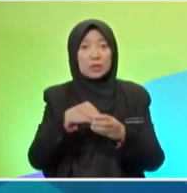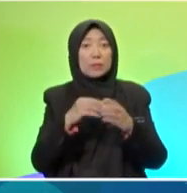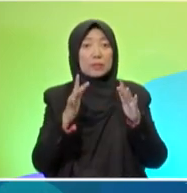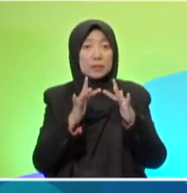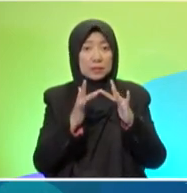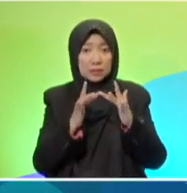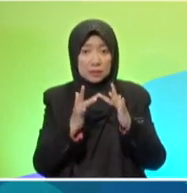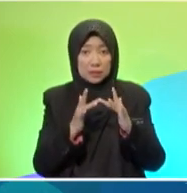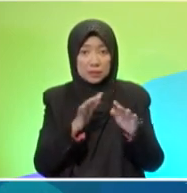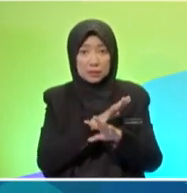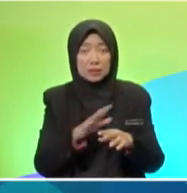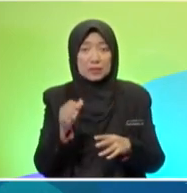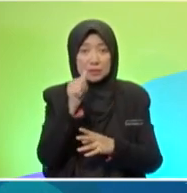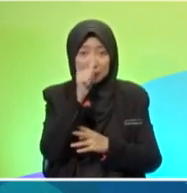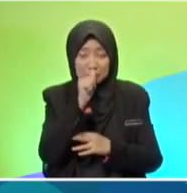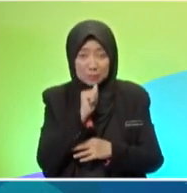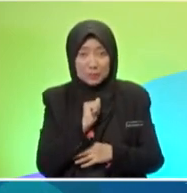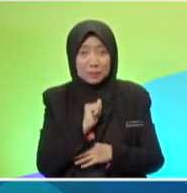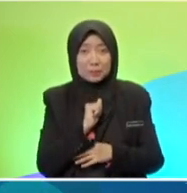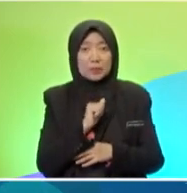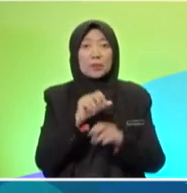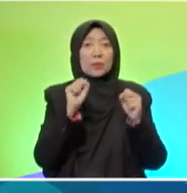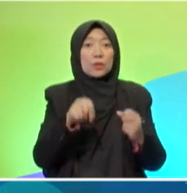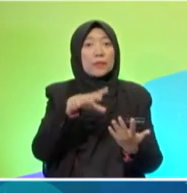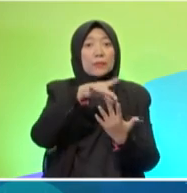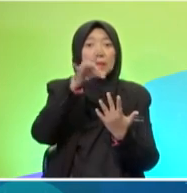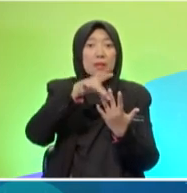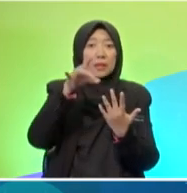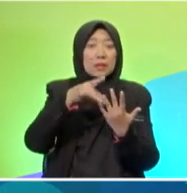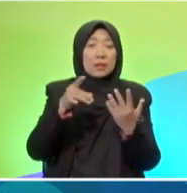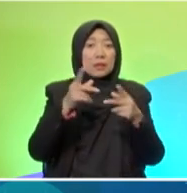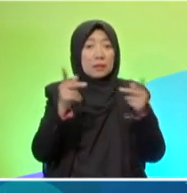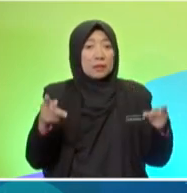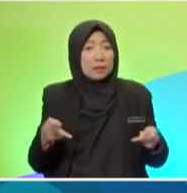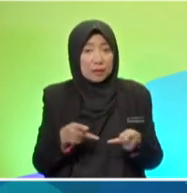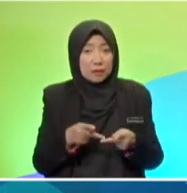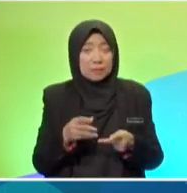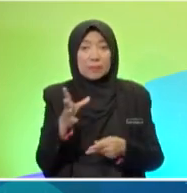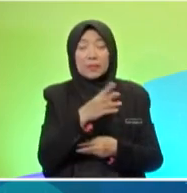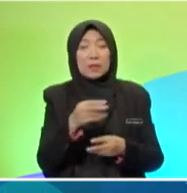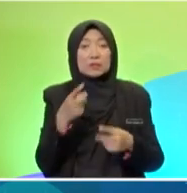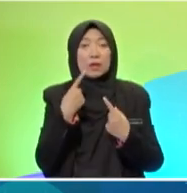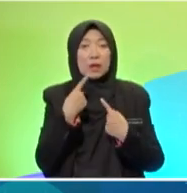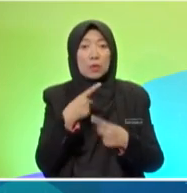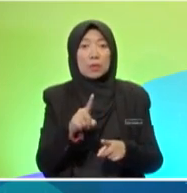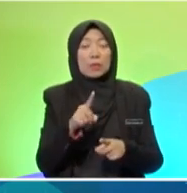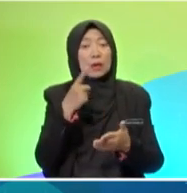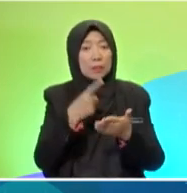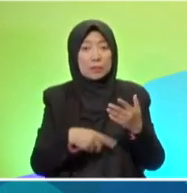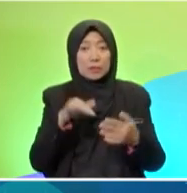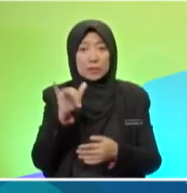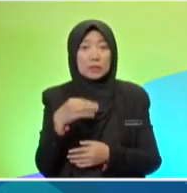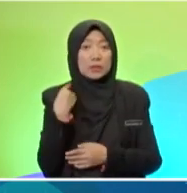coba-coba Oke Anda boleh pilih tak situasi anda dan anda akan jawab berdasarkan apa yang telah kita